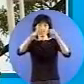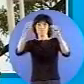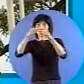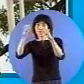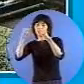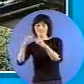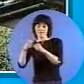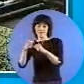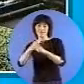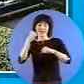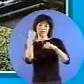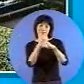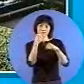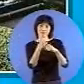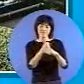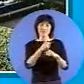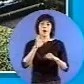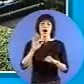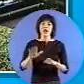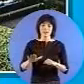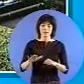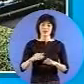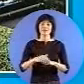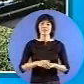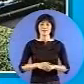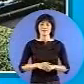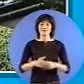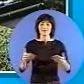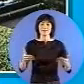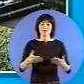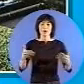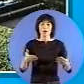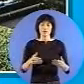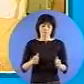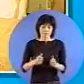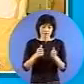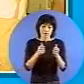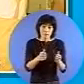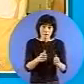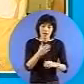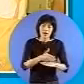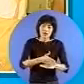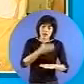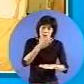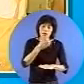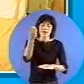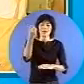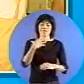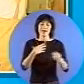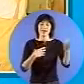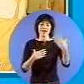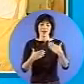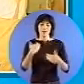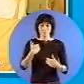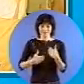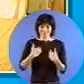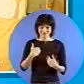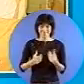。いずれの仕事も利用者に喜んでもらえれば、やりがいも見出せるのではないでしょう